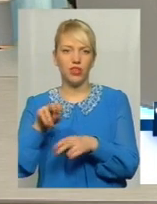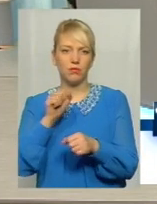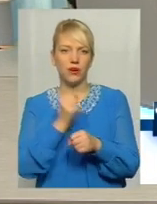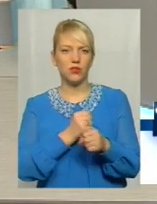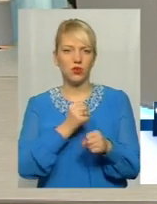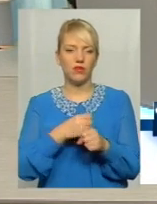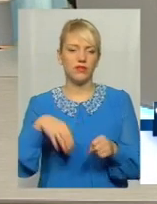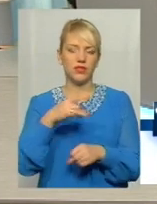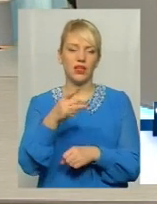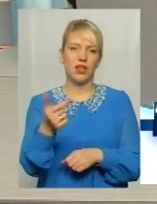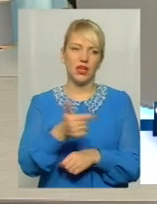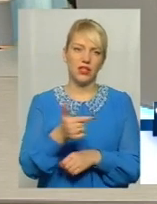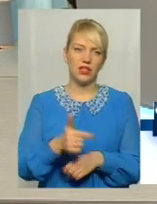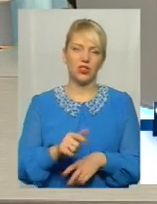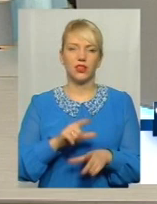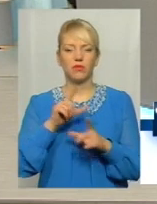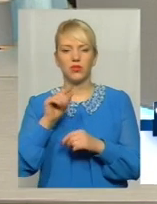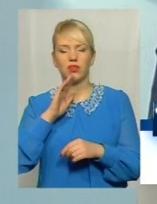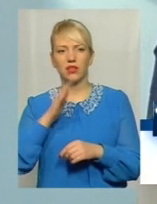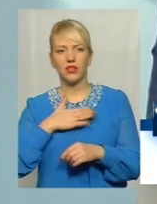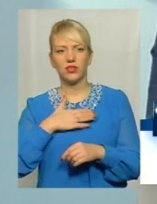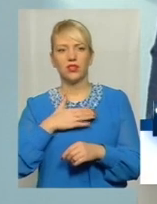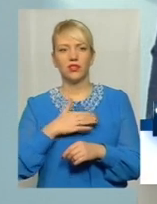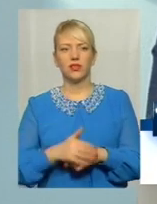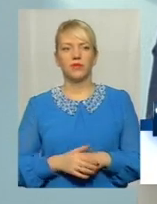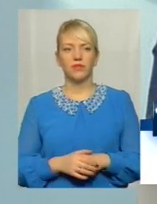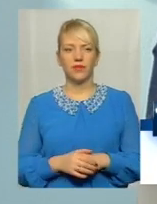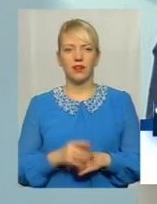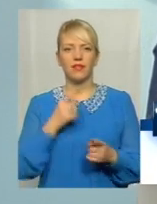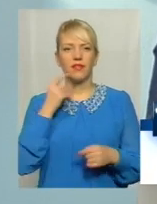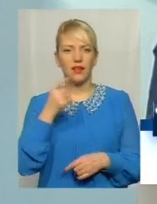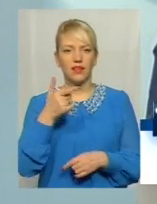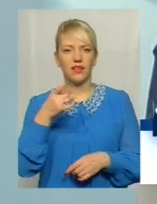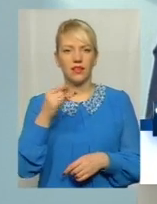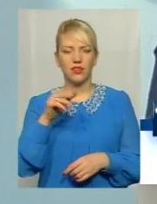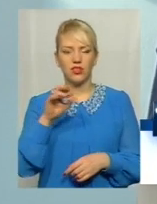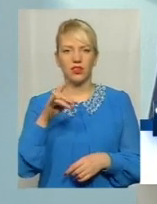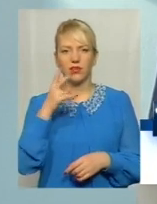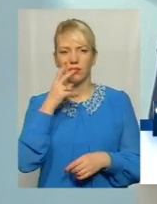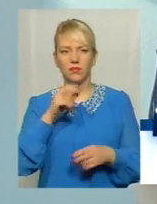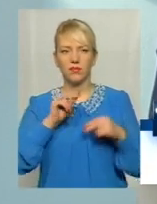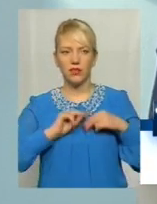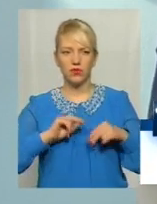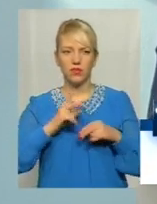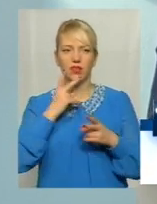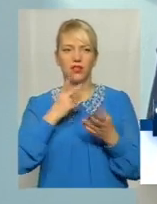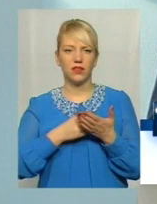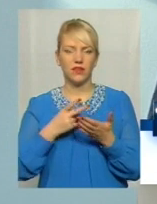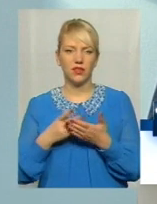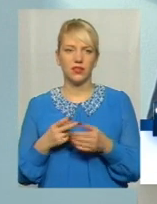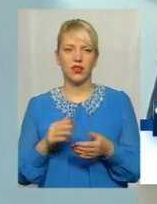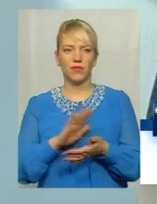Гречанах ми працювали, виїжджали на дачні масиви, на електроніка, на дальні Гречани ми працювали, дивилися.